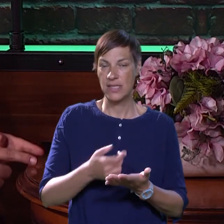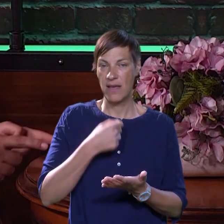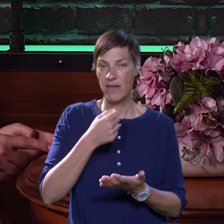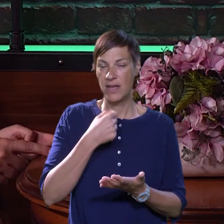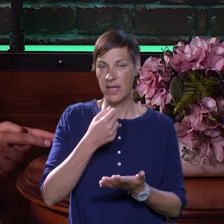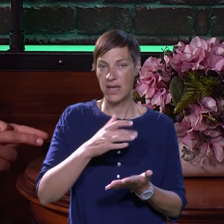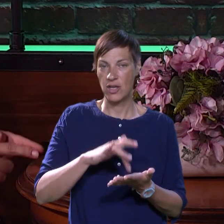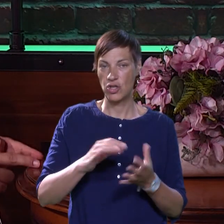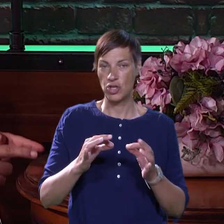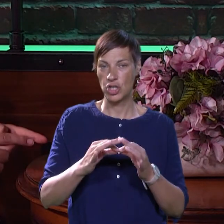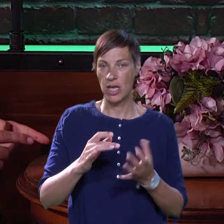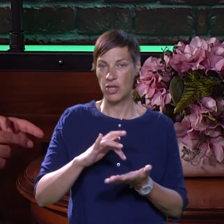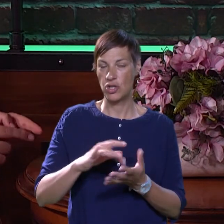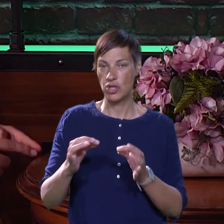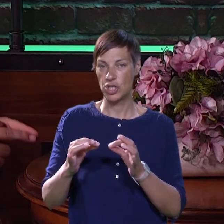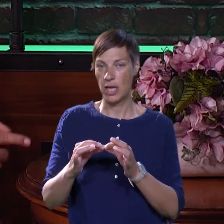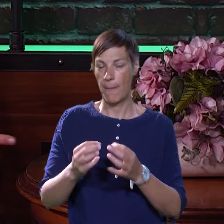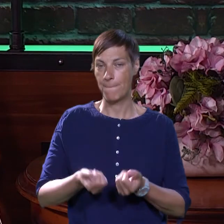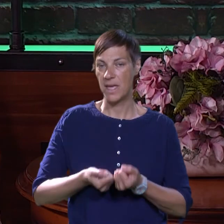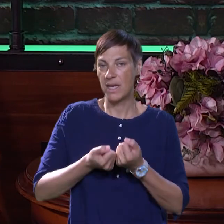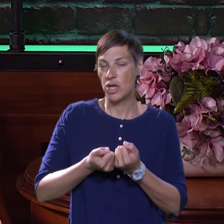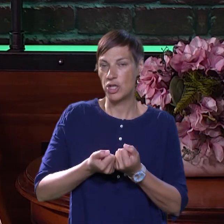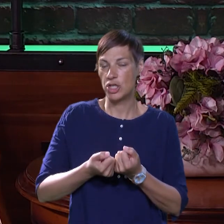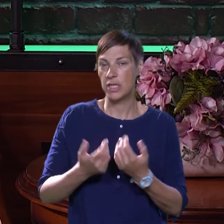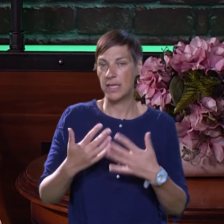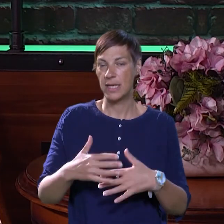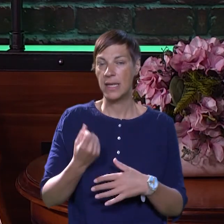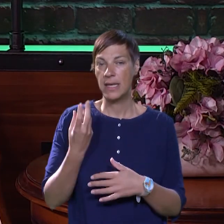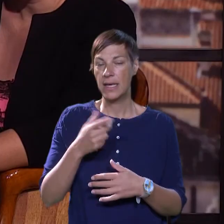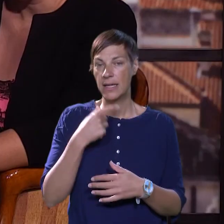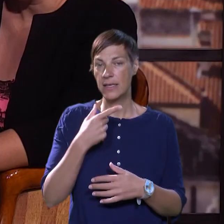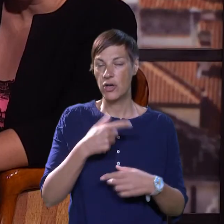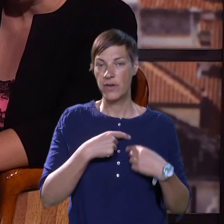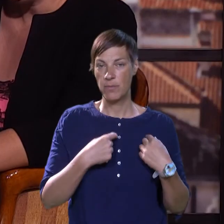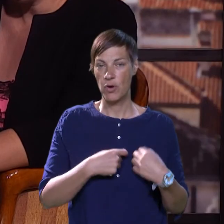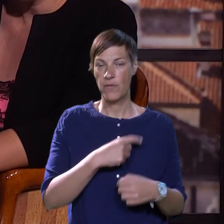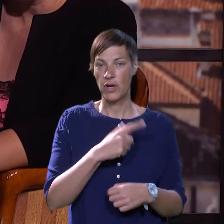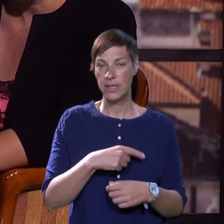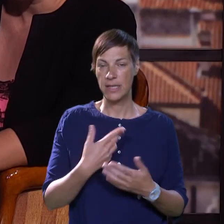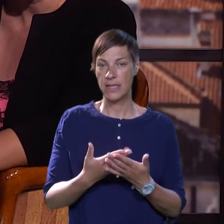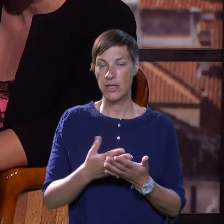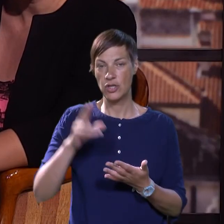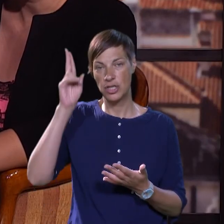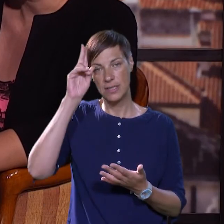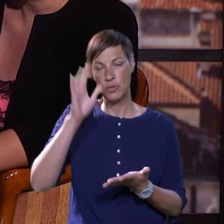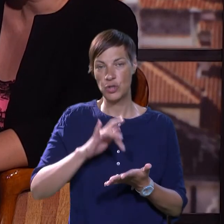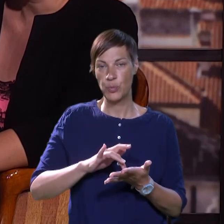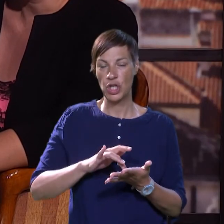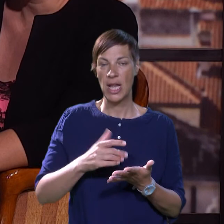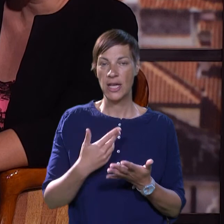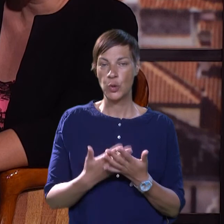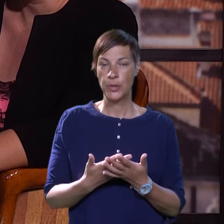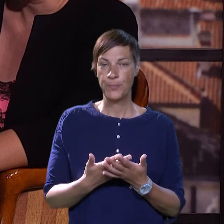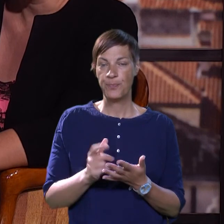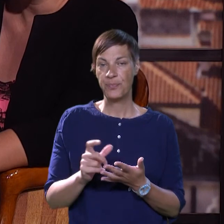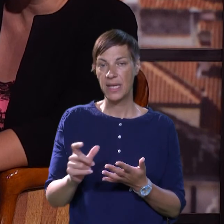dostavljanje hrane od točke A do točke B, nošenje nekakvih elemenata. Kada govorimo o volontiranju, također se možemo i dotaknuti